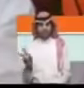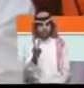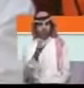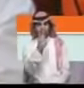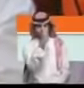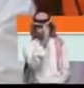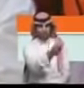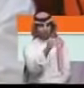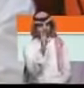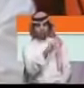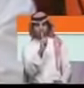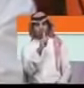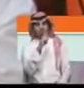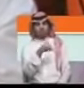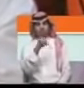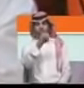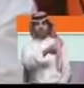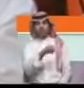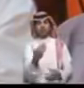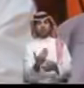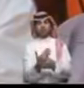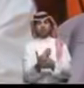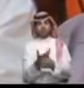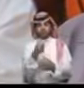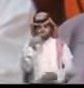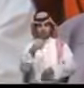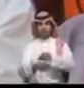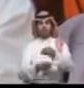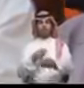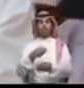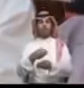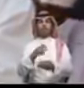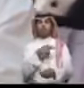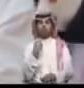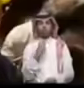مؤكدة دعمها للبرلمان لتشكيل سلطات بديلة.